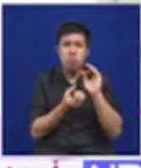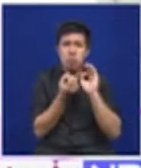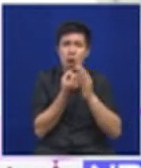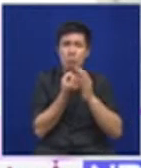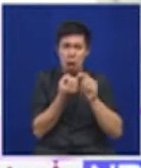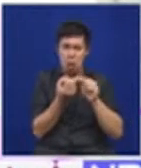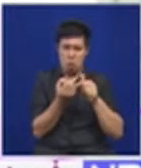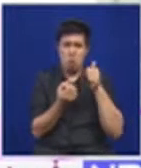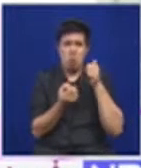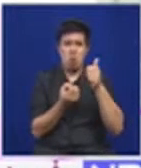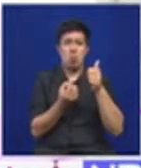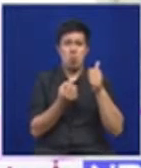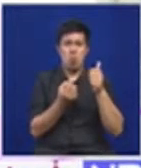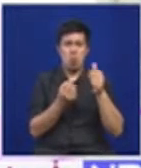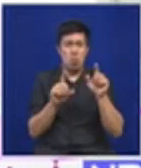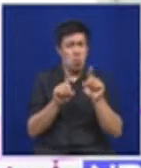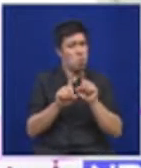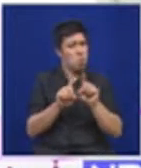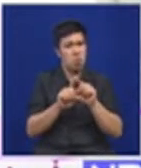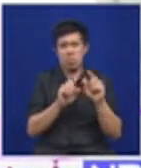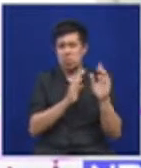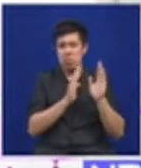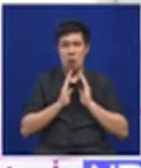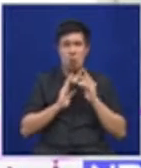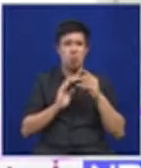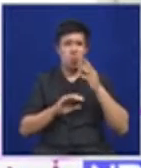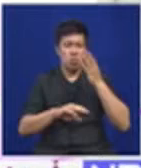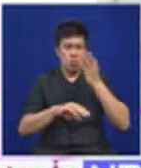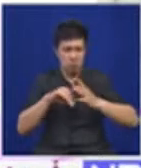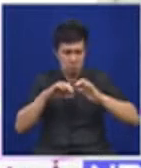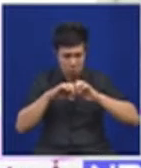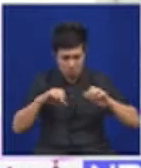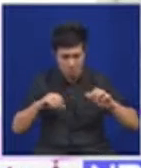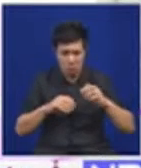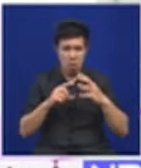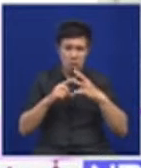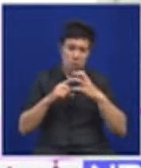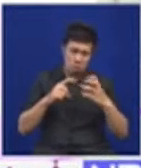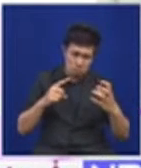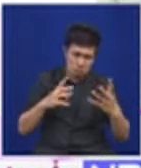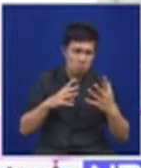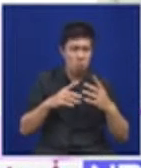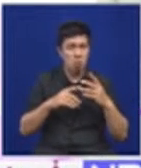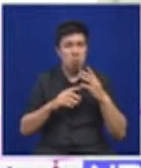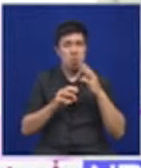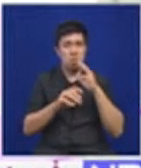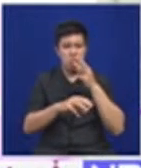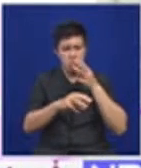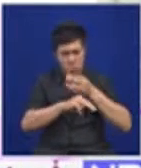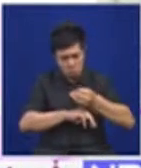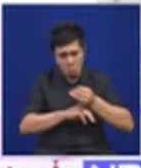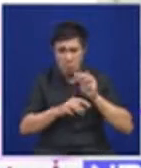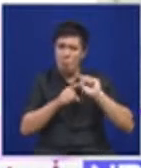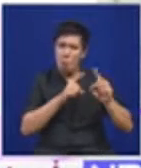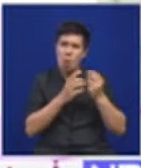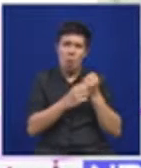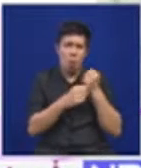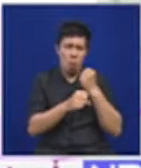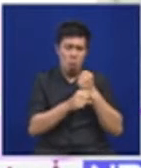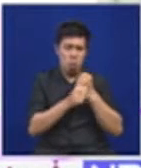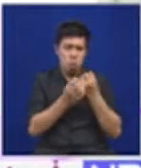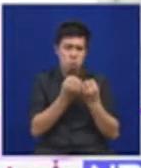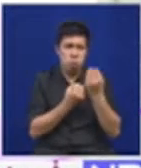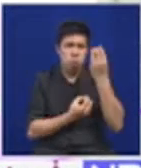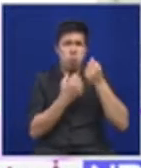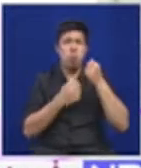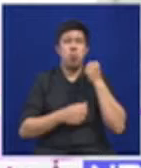มีคุณภาพดีพอๆกับสีสะเกดทุเรียนลองกองมังคุดเงาะดีมากนะครับ และพอหลายหมู่หลายครอบครัว